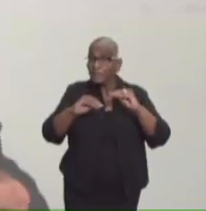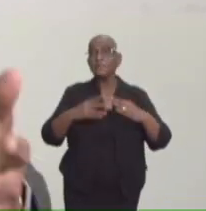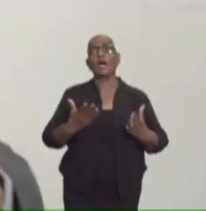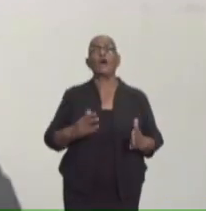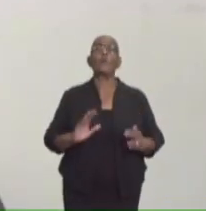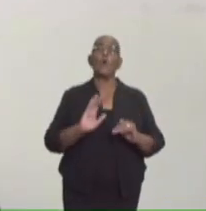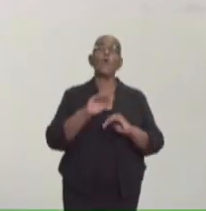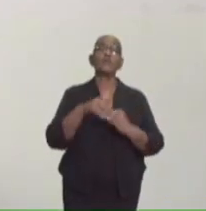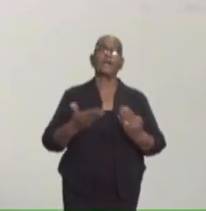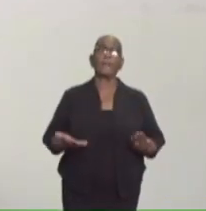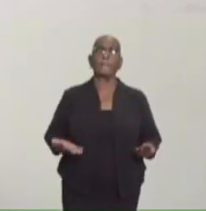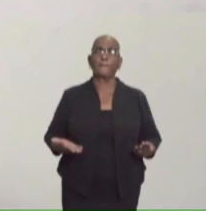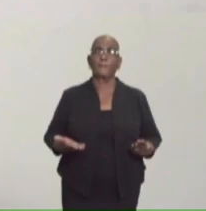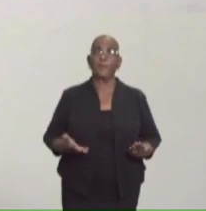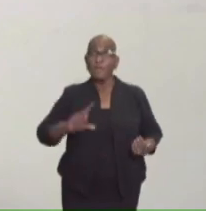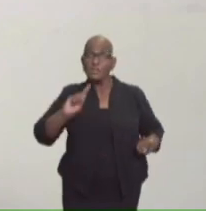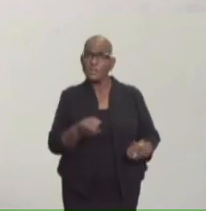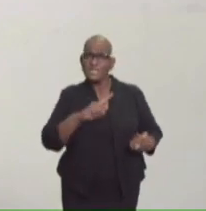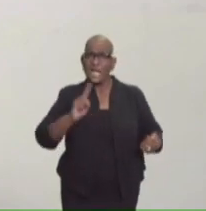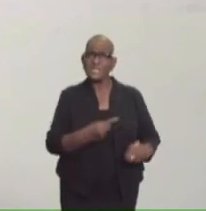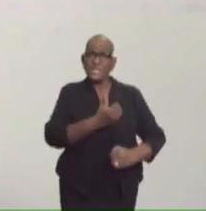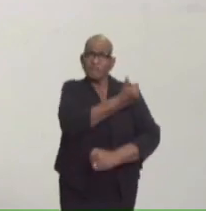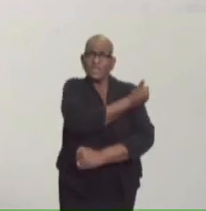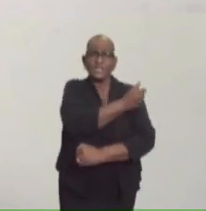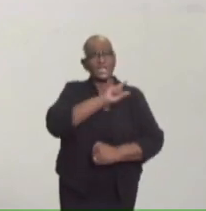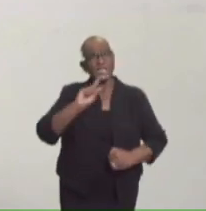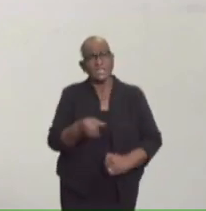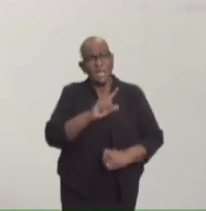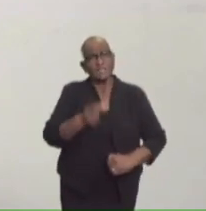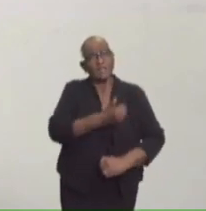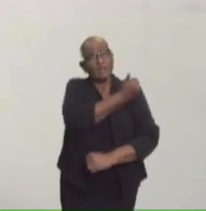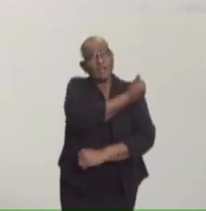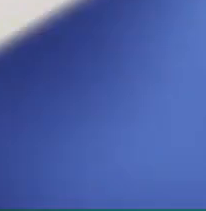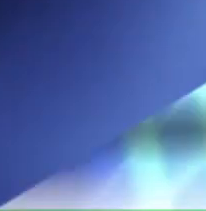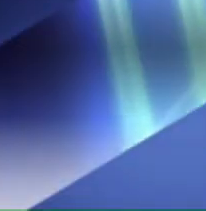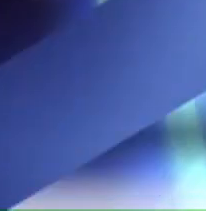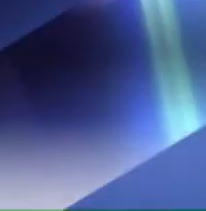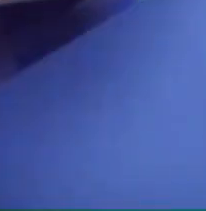over hebben. Maar als we sneller kunnen vaccineren, dan kan het zijn dat we alles gebruiken.